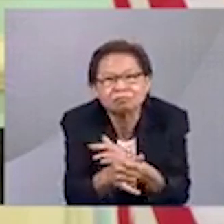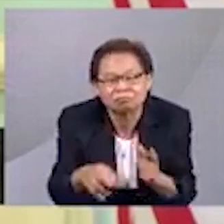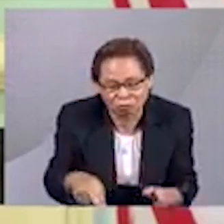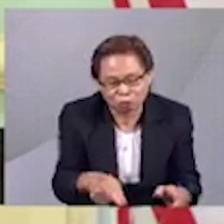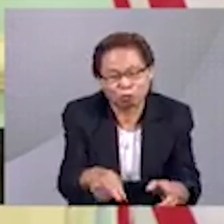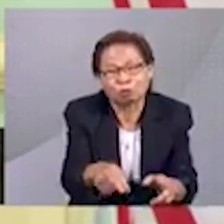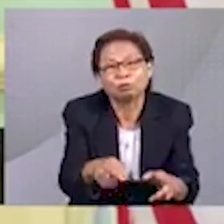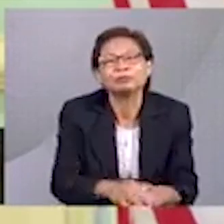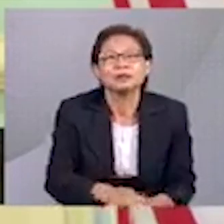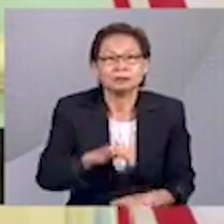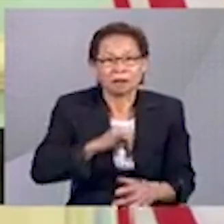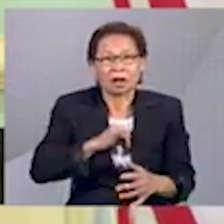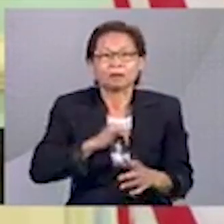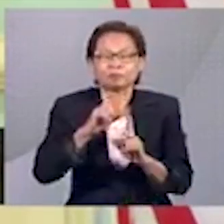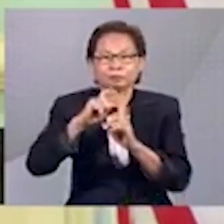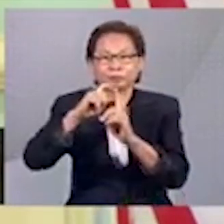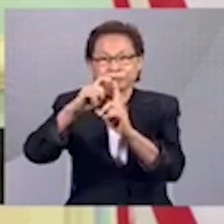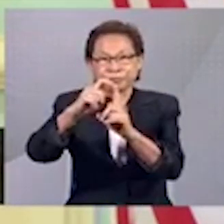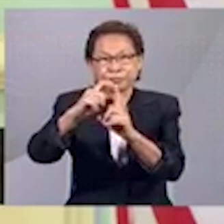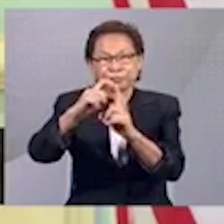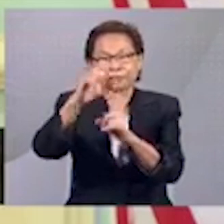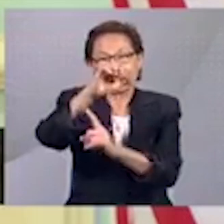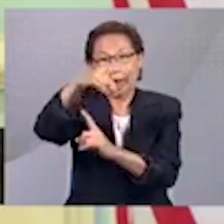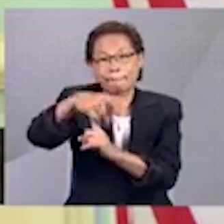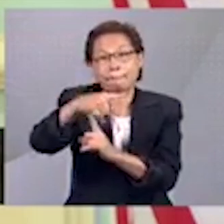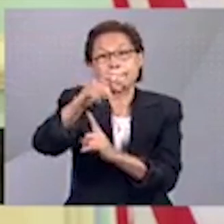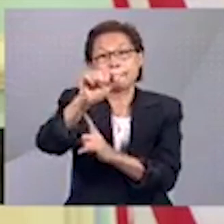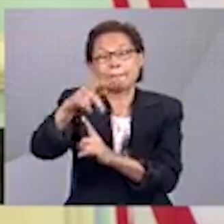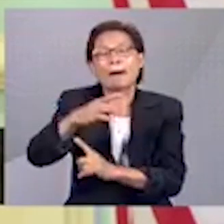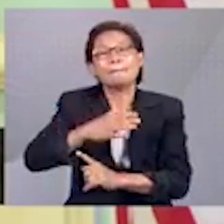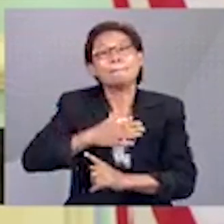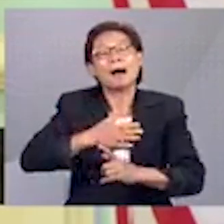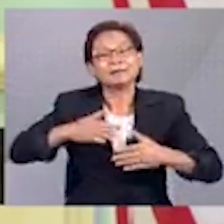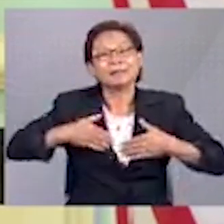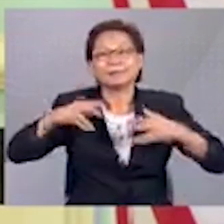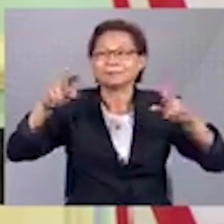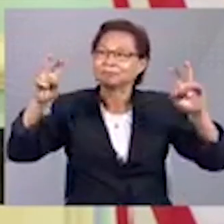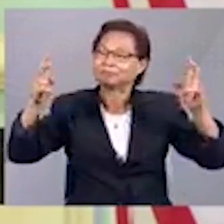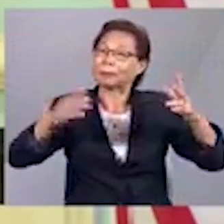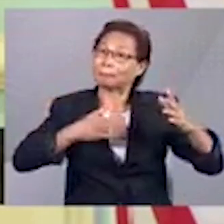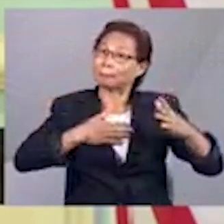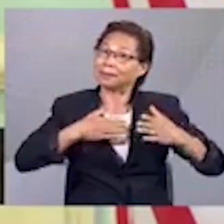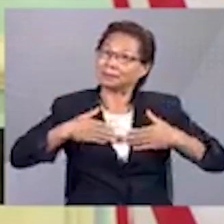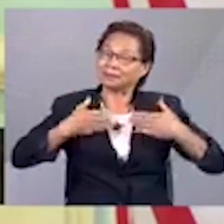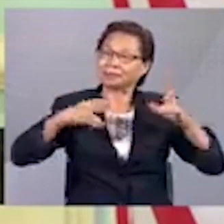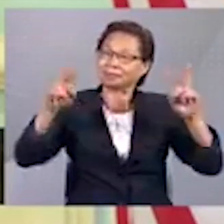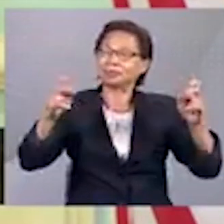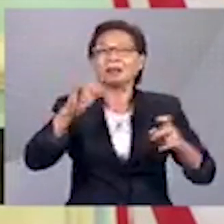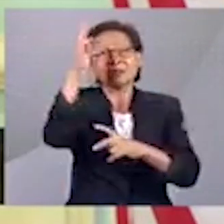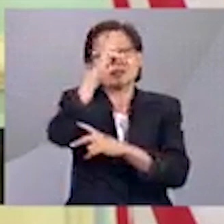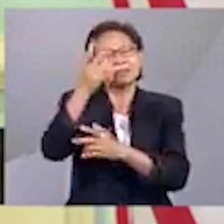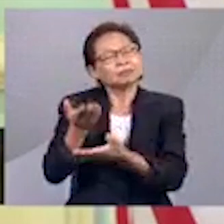Saya ingin menyebutkan tentang aplikasi MySejahtera. Kerajaan